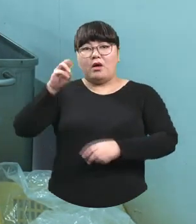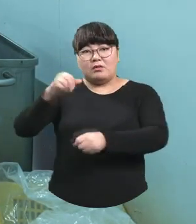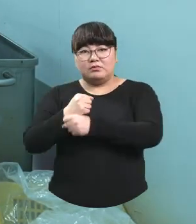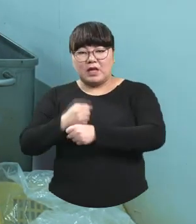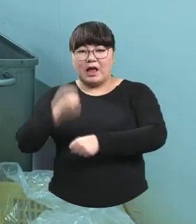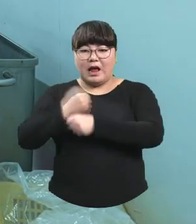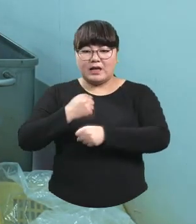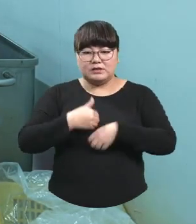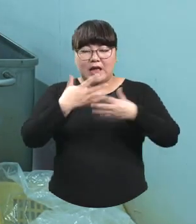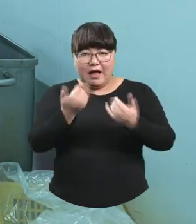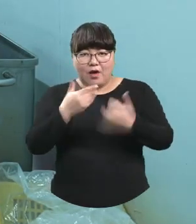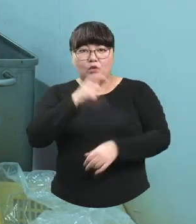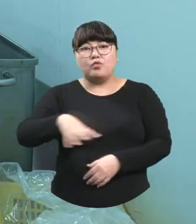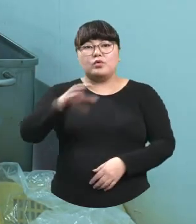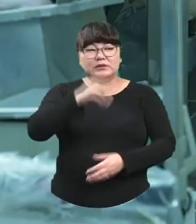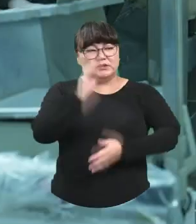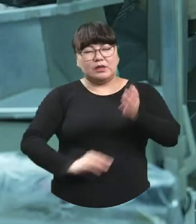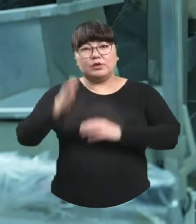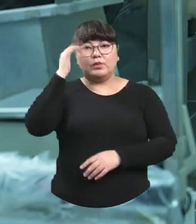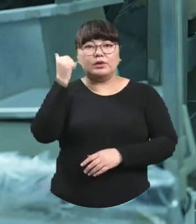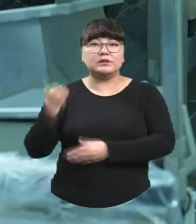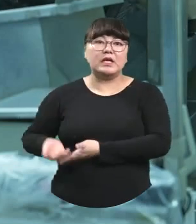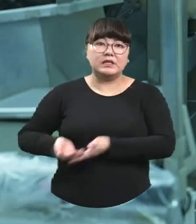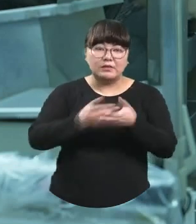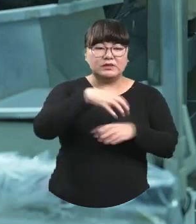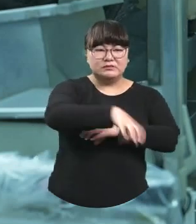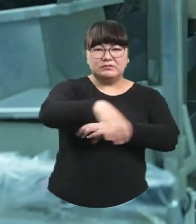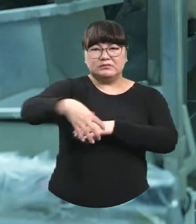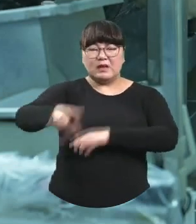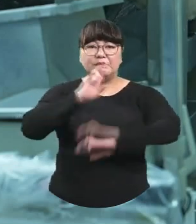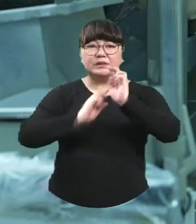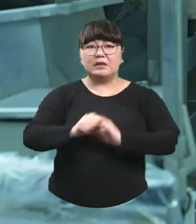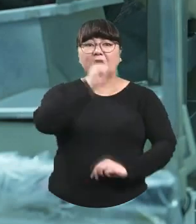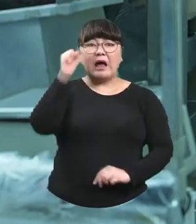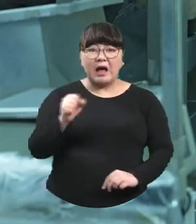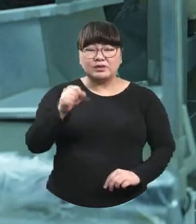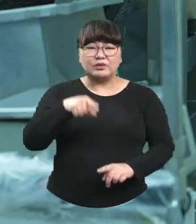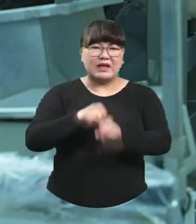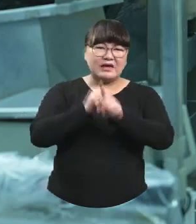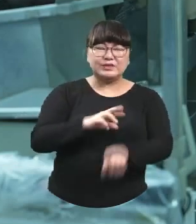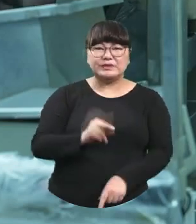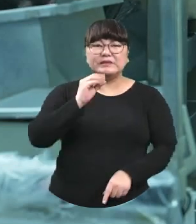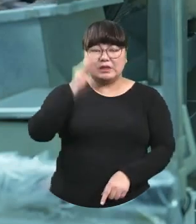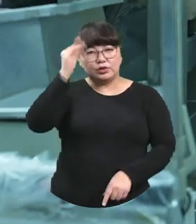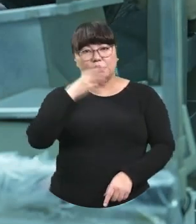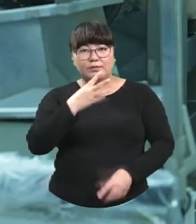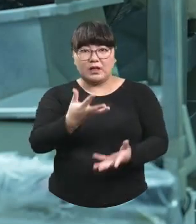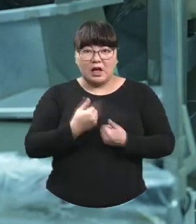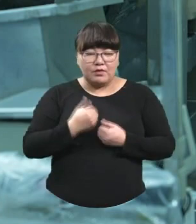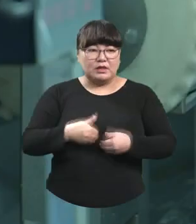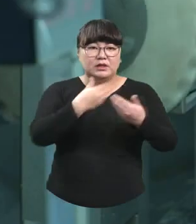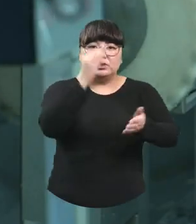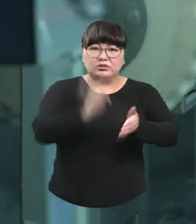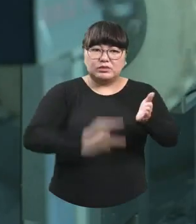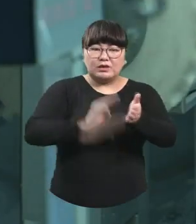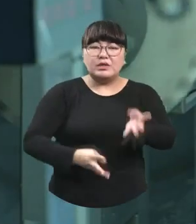бүтээгчид, ажлын байр бий болгогчдыг татварын бодлогоор дэмжих, салбар бүр тулгамдаж байгаа хүндрэл ачааллыг тодорхойлох, ноогдуулж